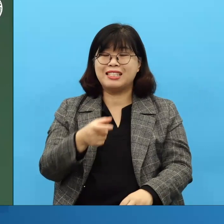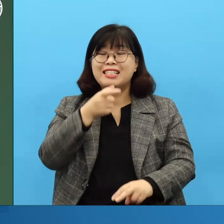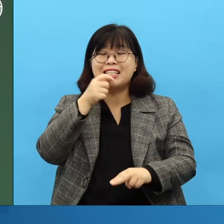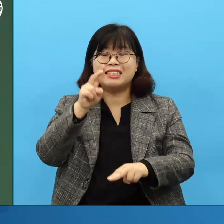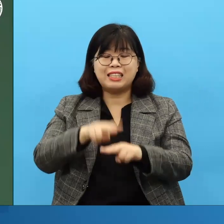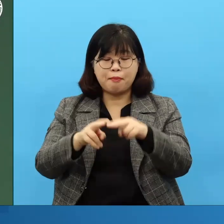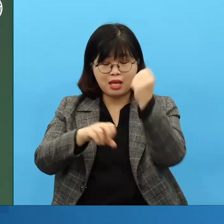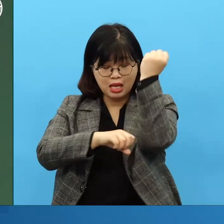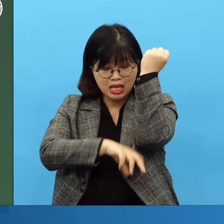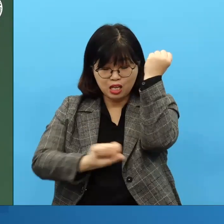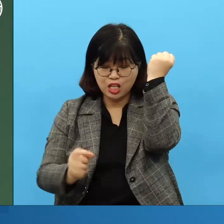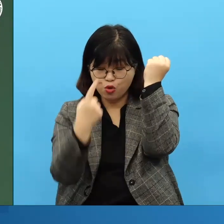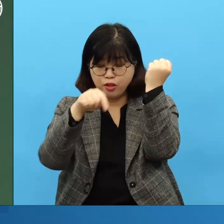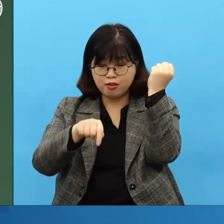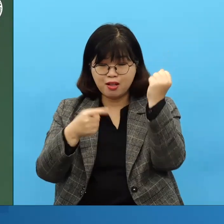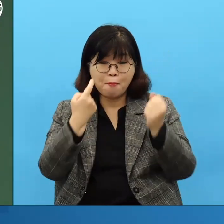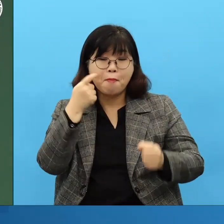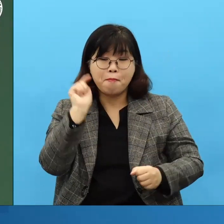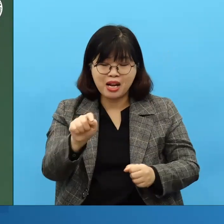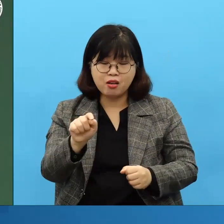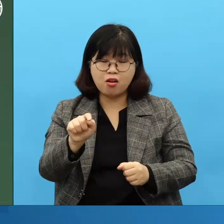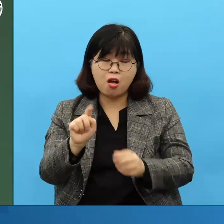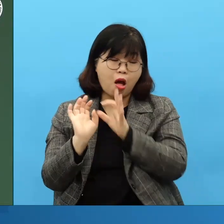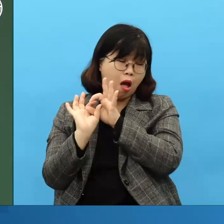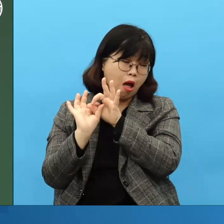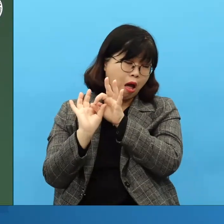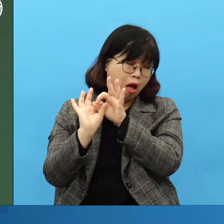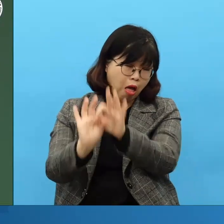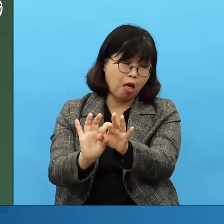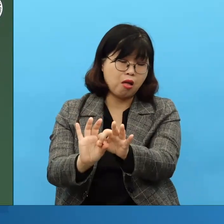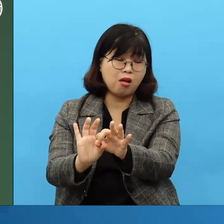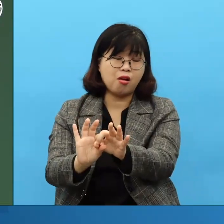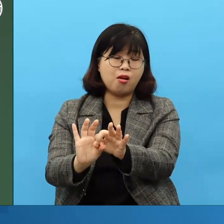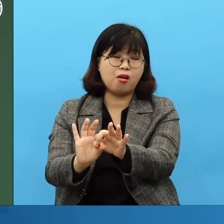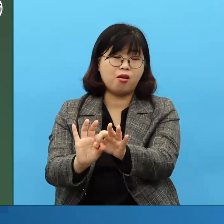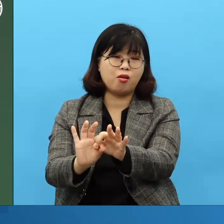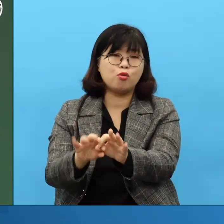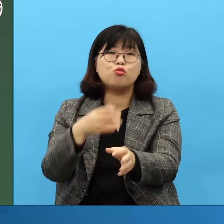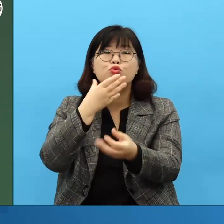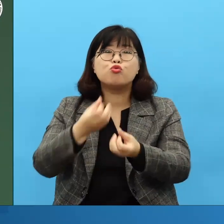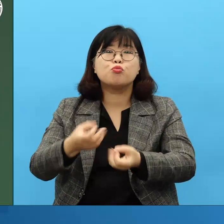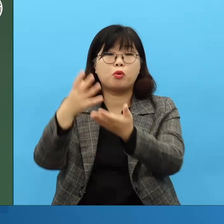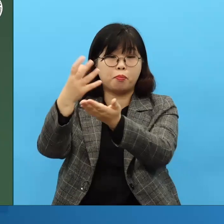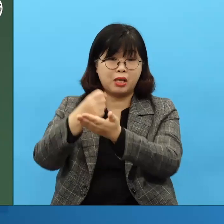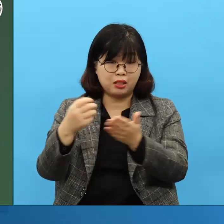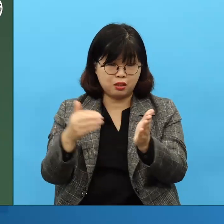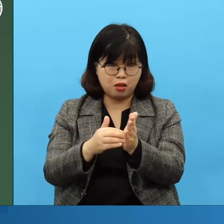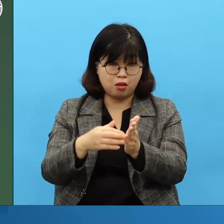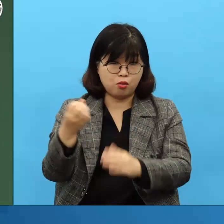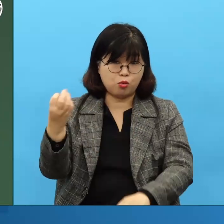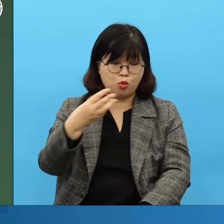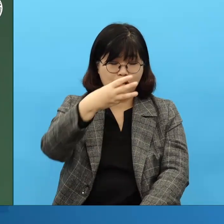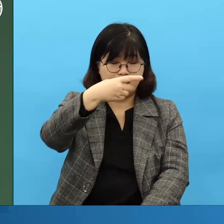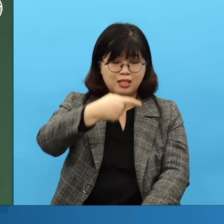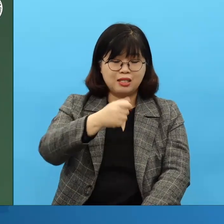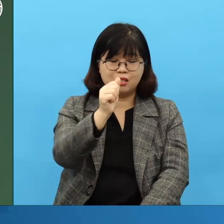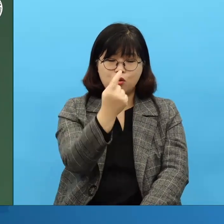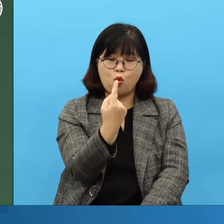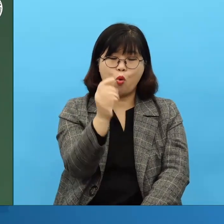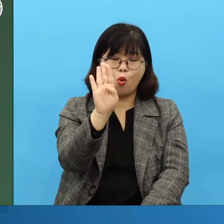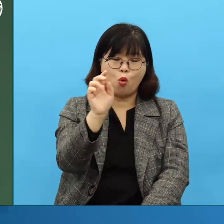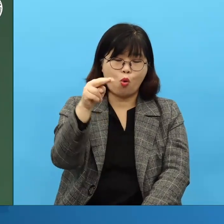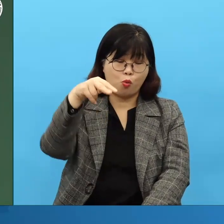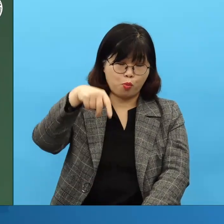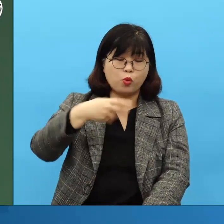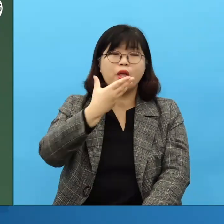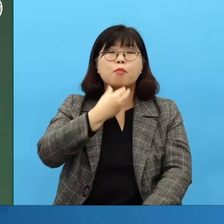시기하고 안 합니까? 더 큰 응답, 로봇의 응답을 받아. And he actually received the greater blessing, the blessing of Rehoboth. 자, 이렇게